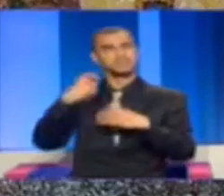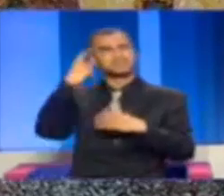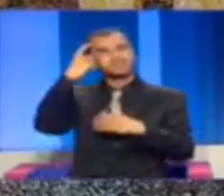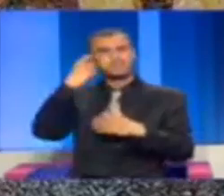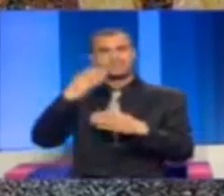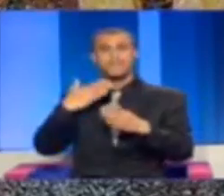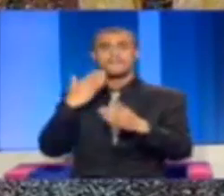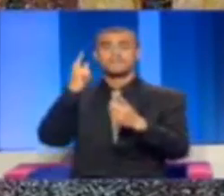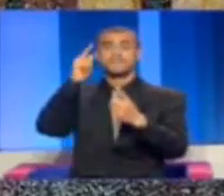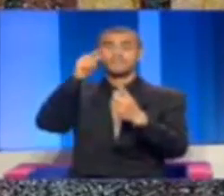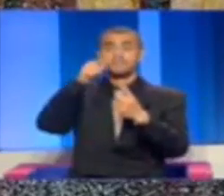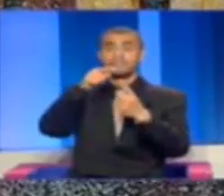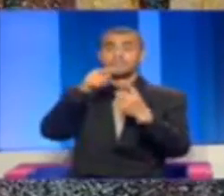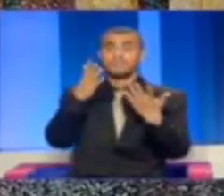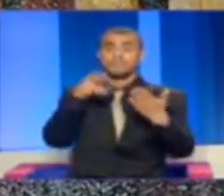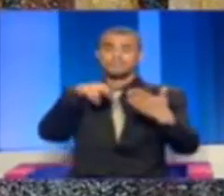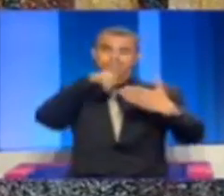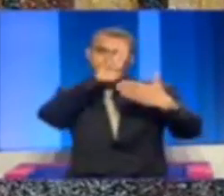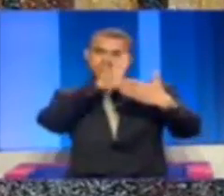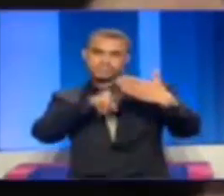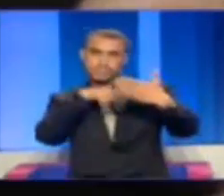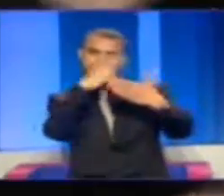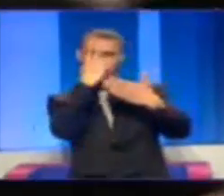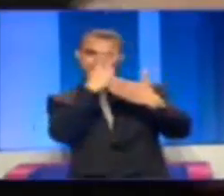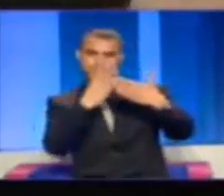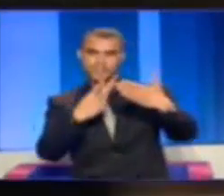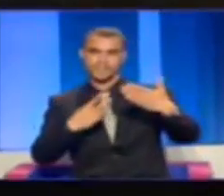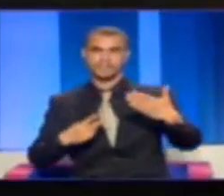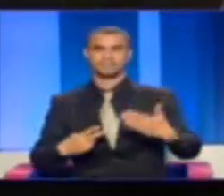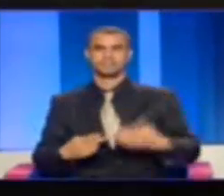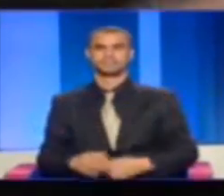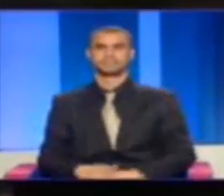إلى ريشته الصاخبة لتكسير جداره.